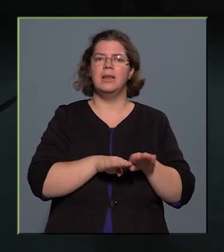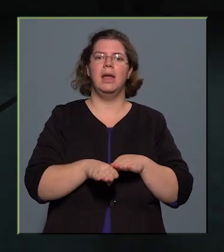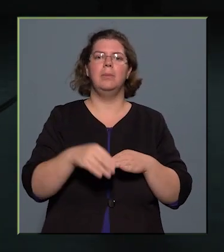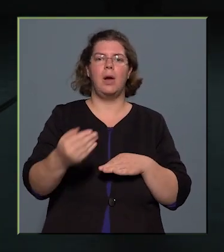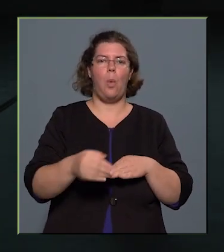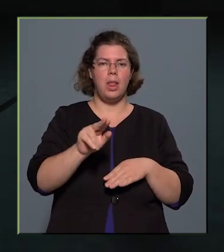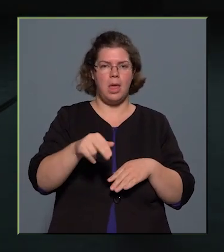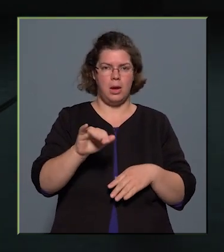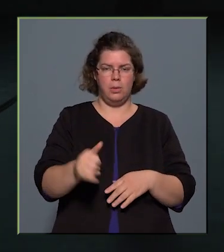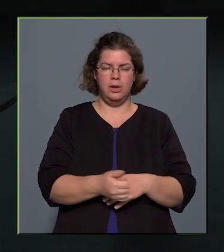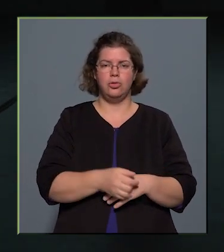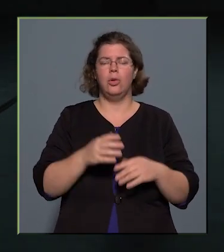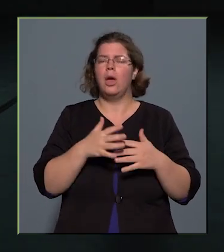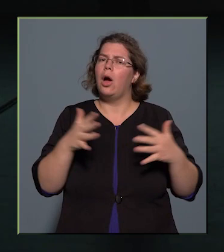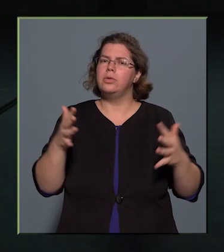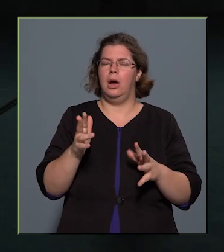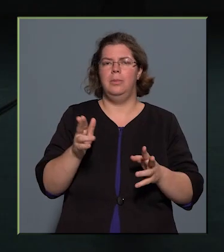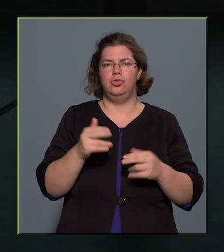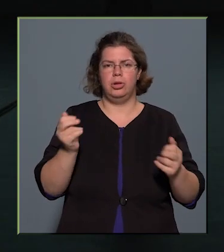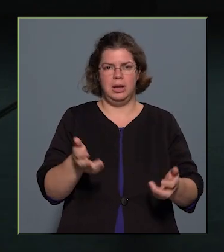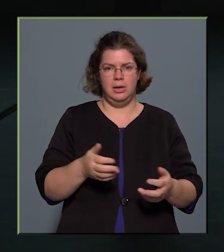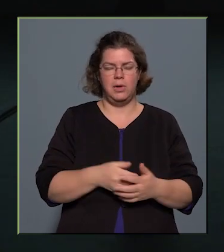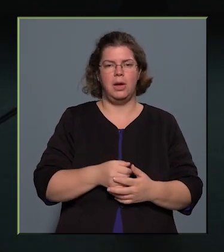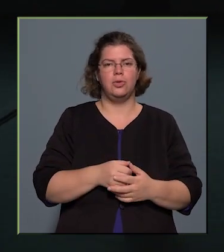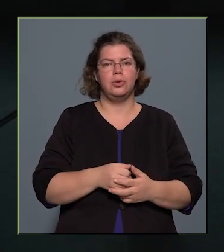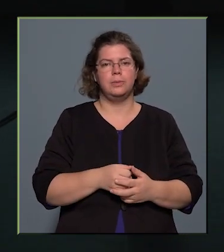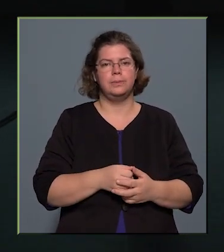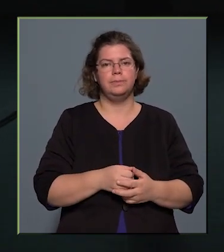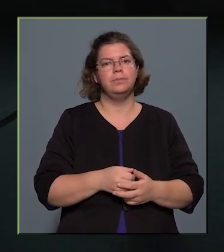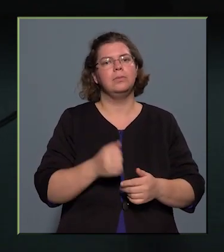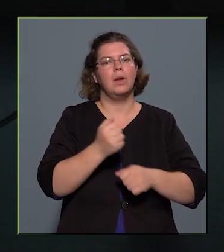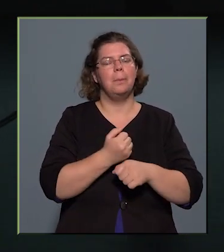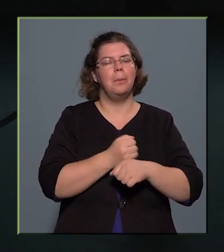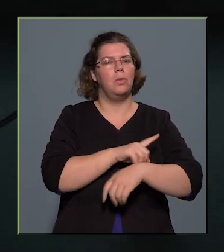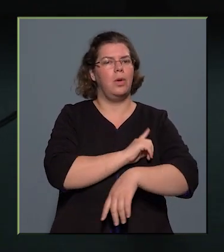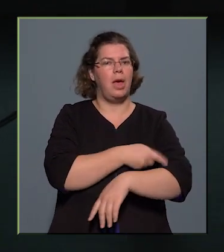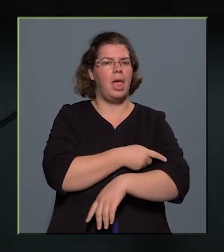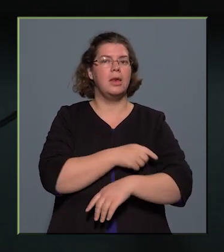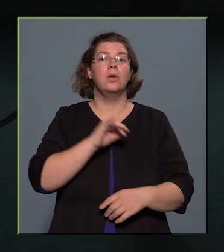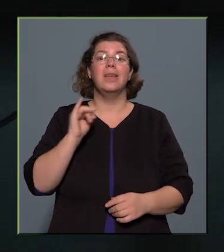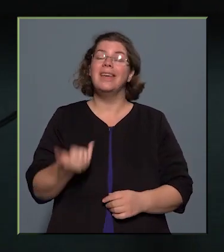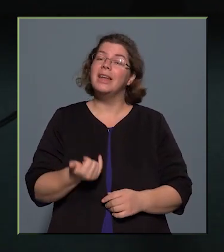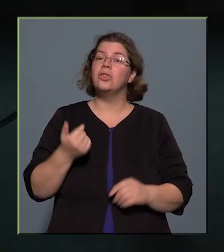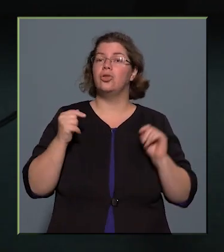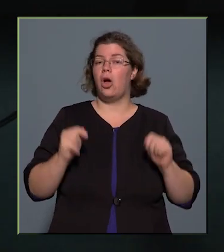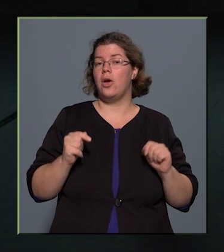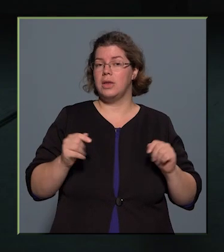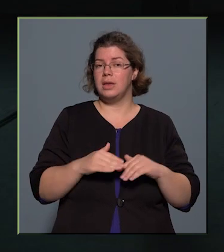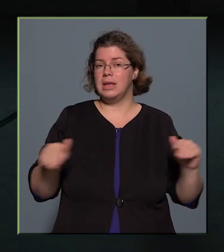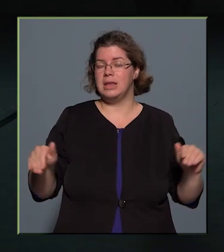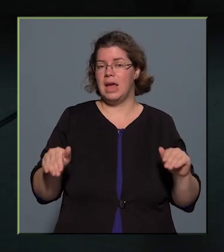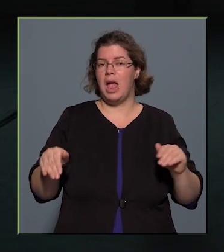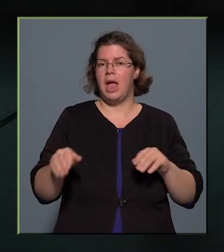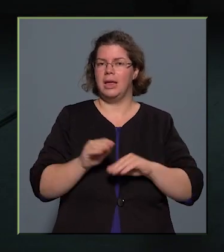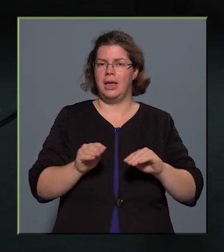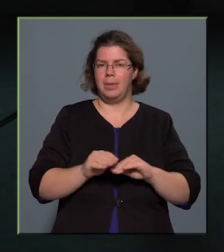oldalról is, hogy ugye hatalmas kihívás a munkaerő, és az a szintje a